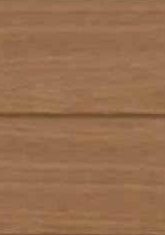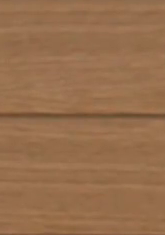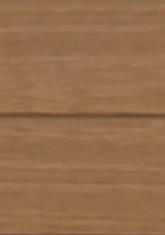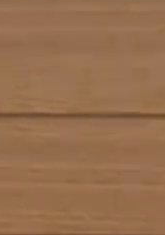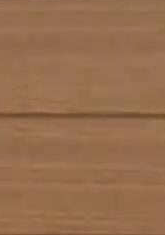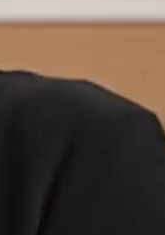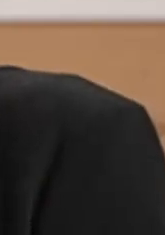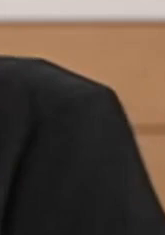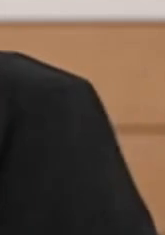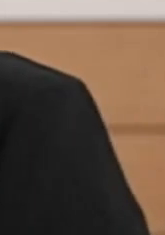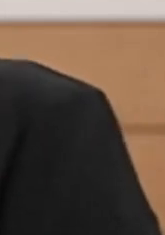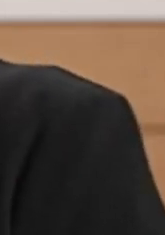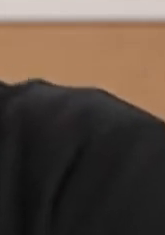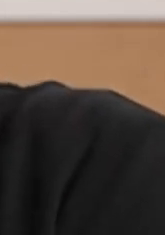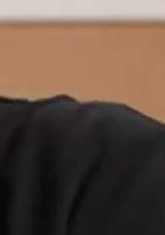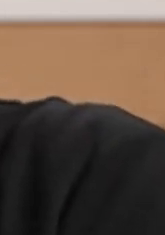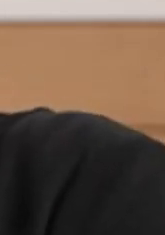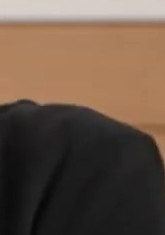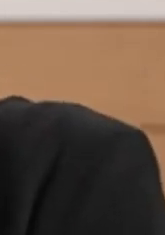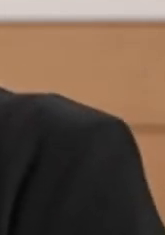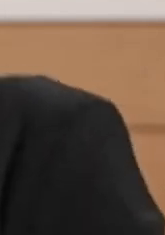und alles im Blick hatten.